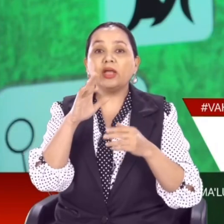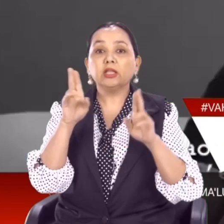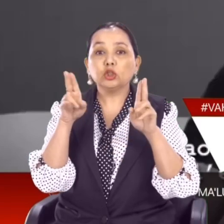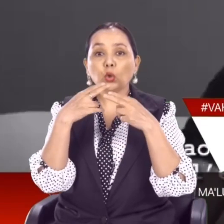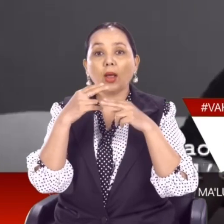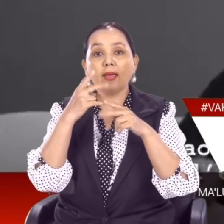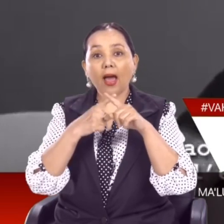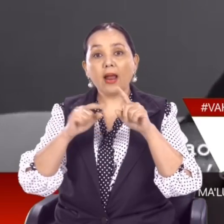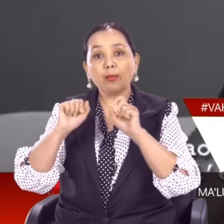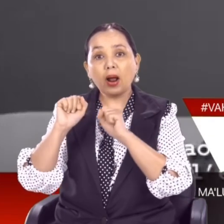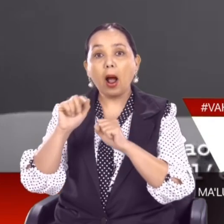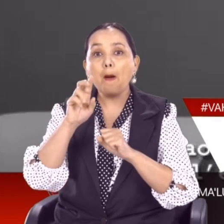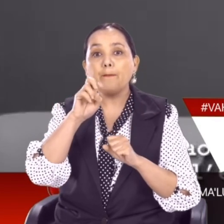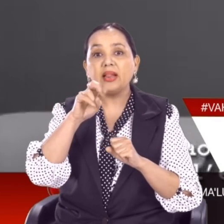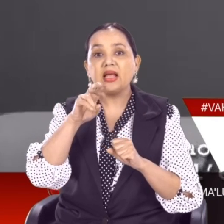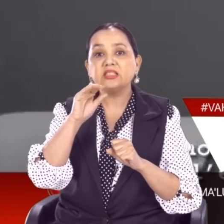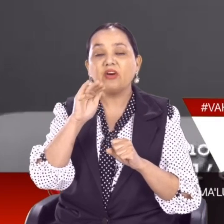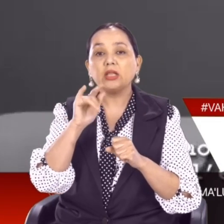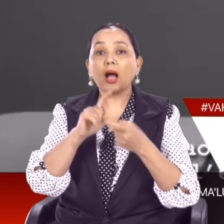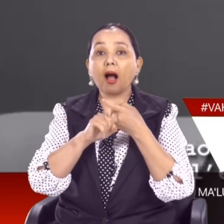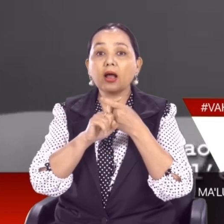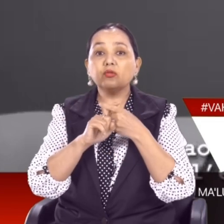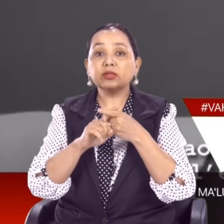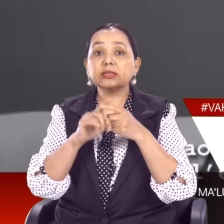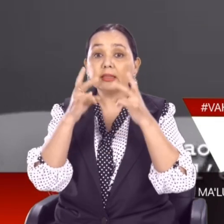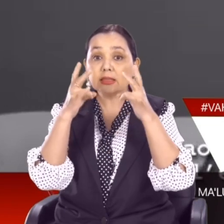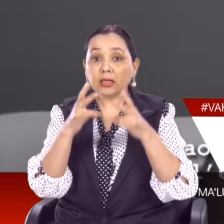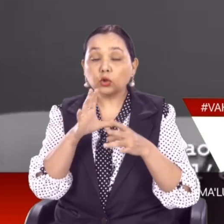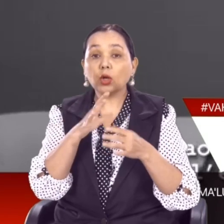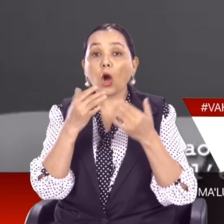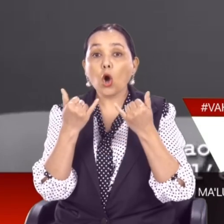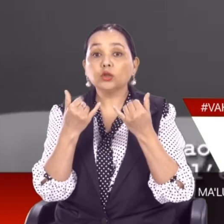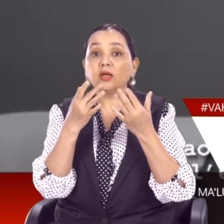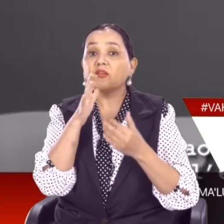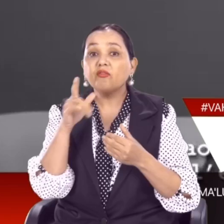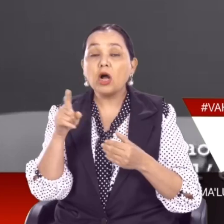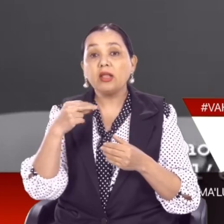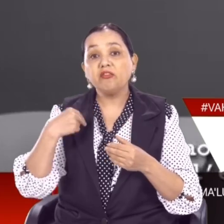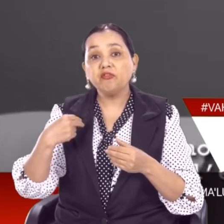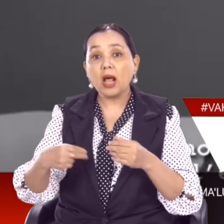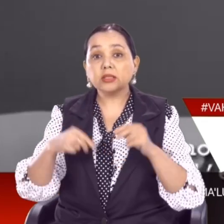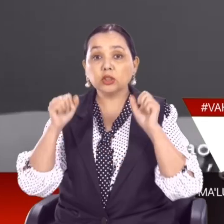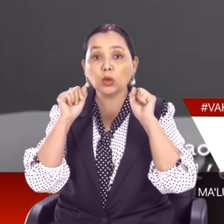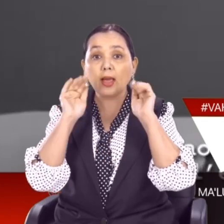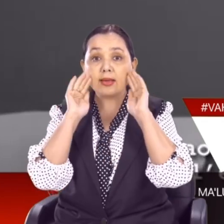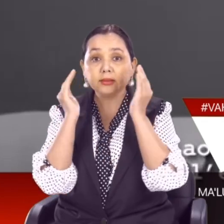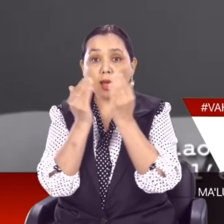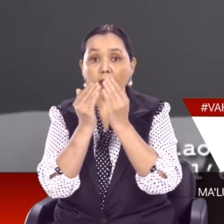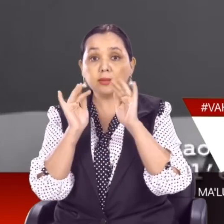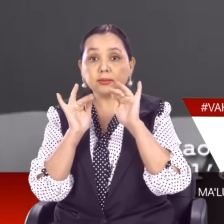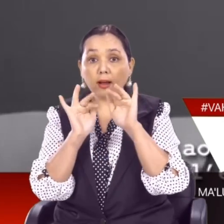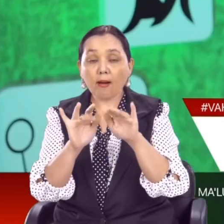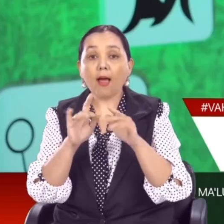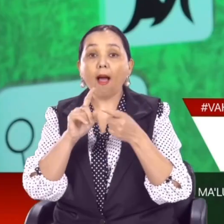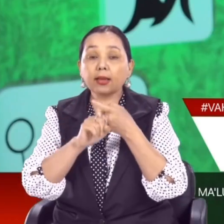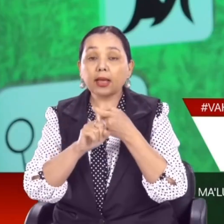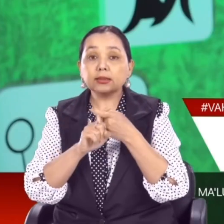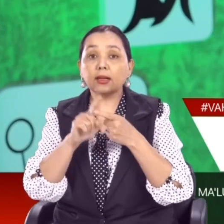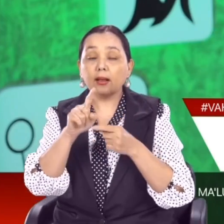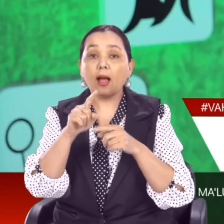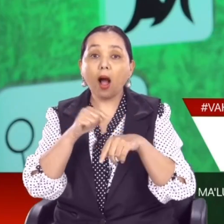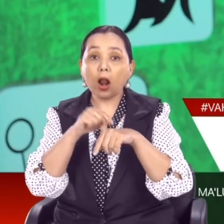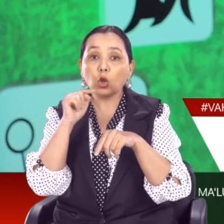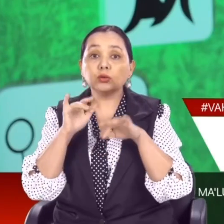Juventus klubining yarim himoyachisi Blaise Matuidi koronavirus bilan kasallandi. Hozirgi vaqtda fransiyalik sportchi izolyatsiya qilingan, kasalligi